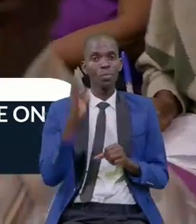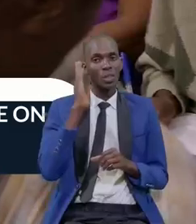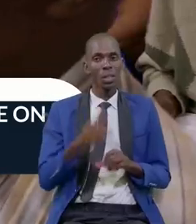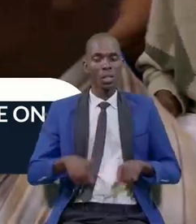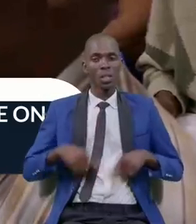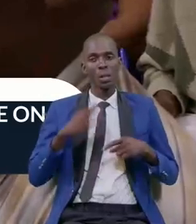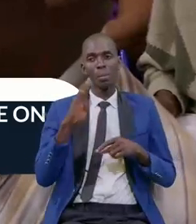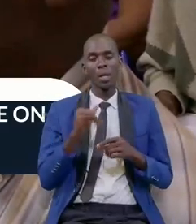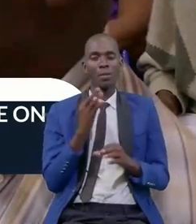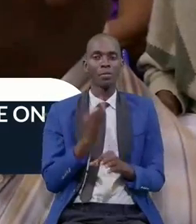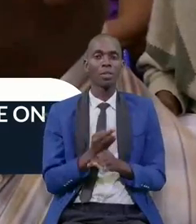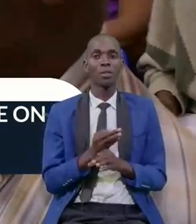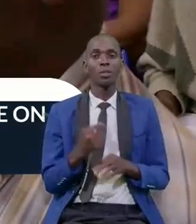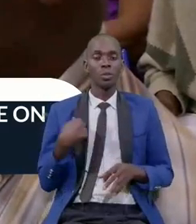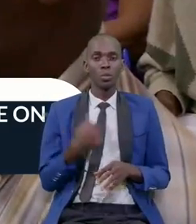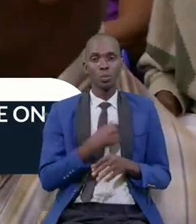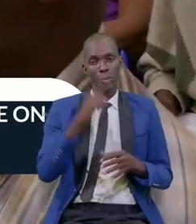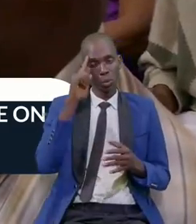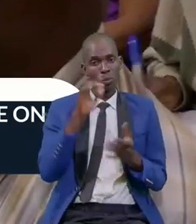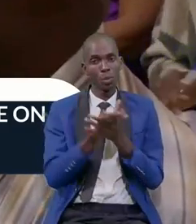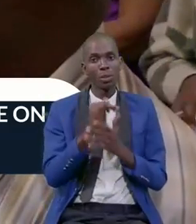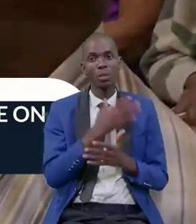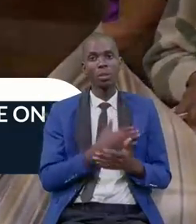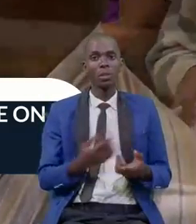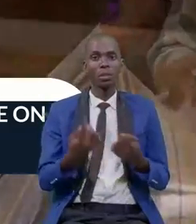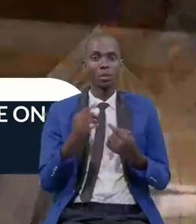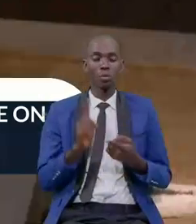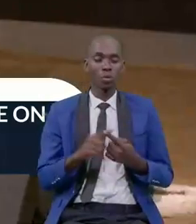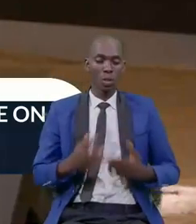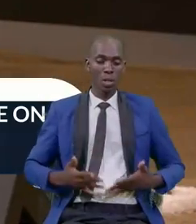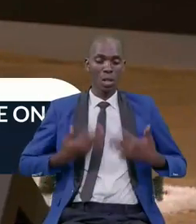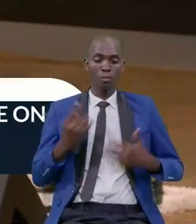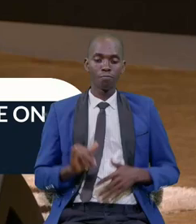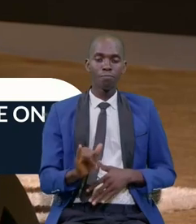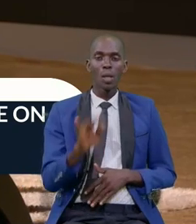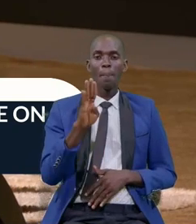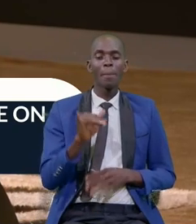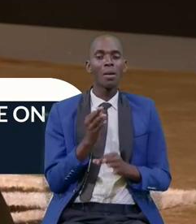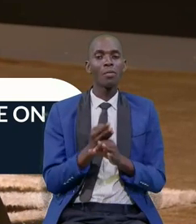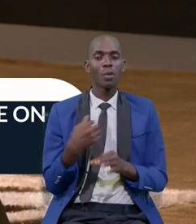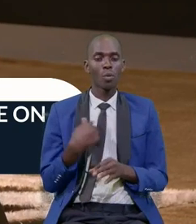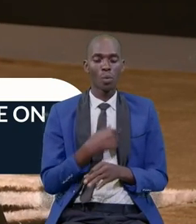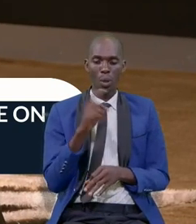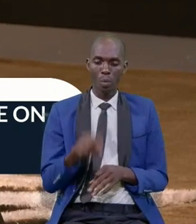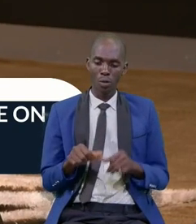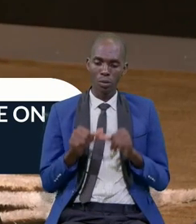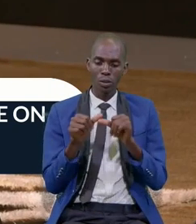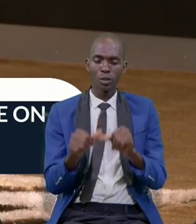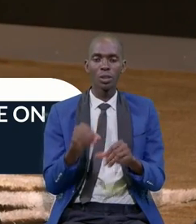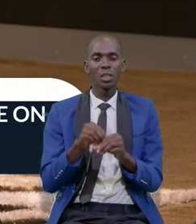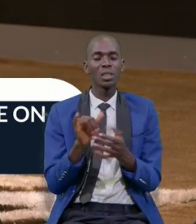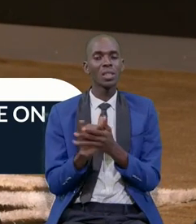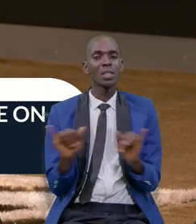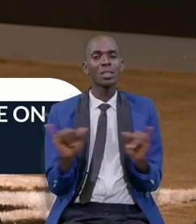foi. Nous croyons, nous sommes venus à la vie éternelle par la foi. Nous continuons dans cette même